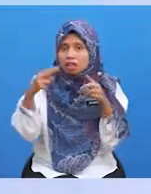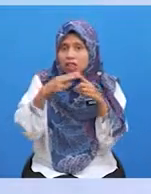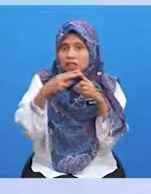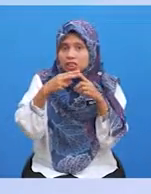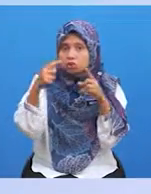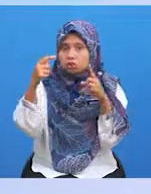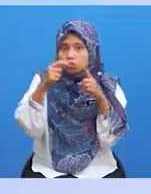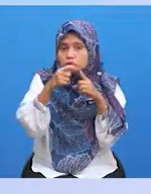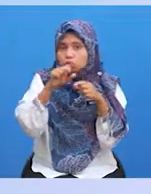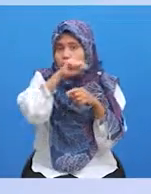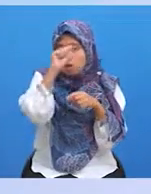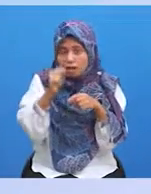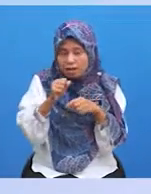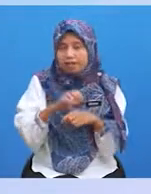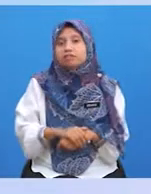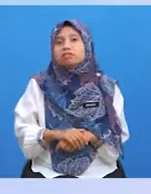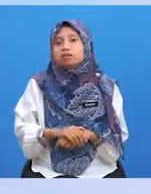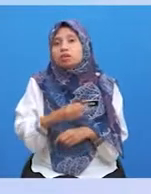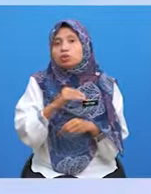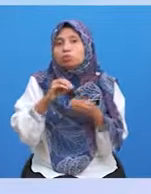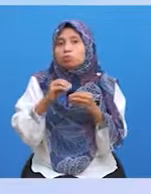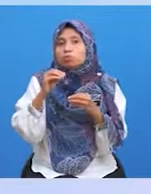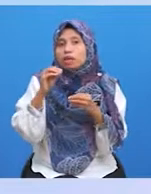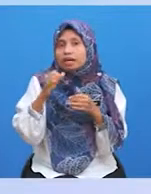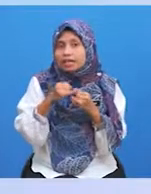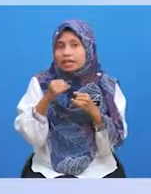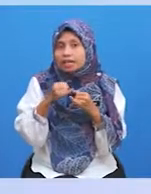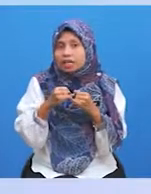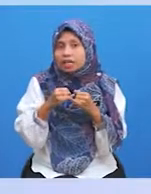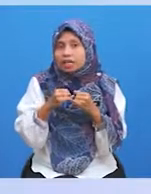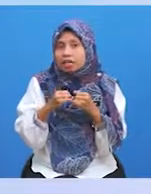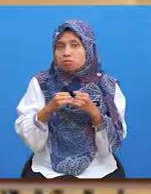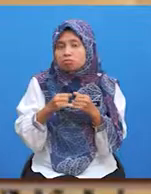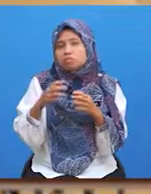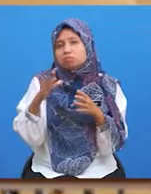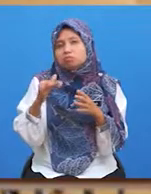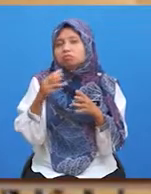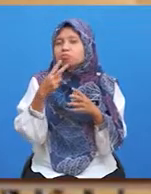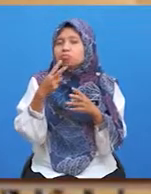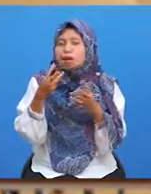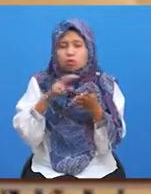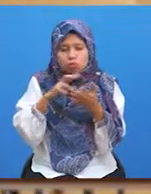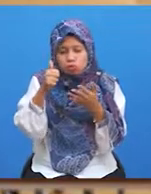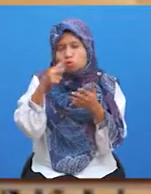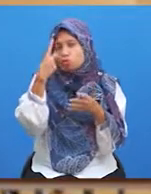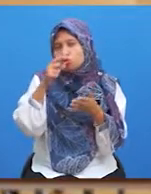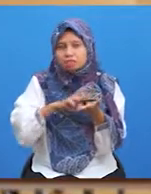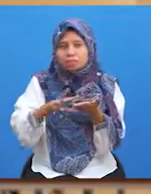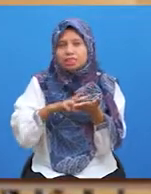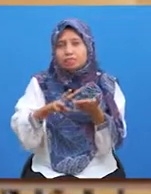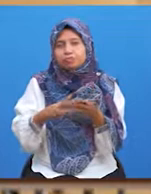soalan atau ayat tugasan, dan yang terakhir, ungkapan menarik. Lihat pula